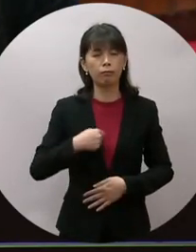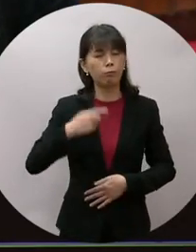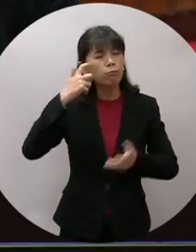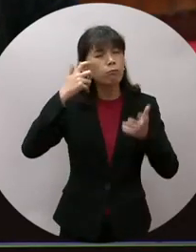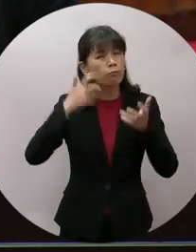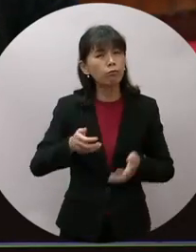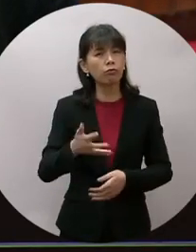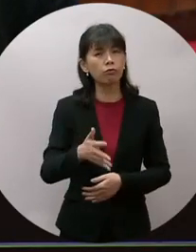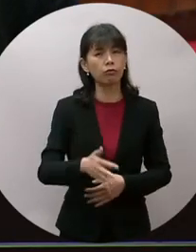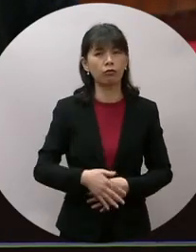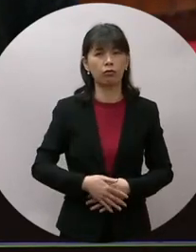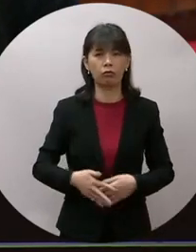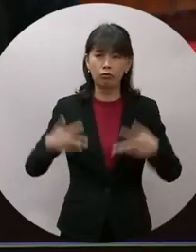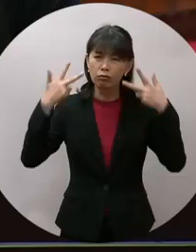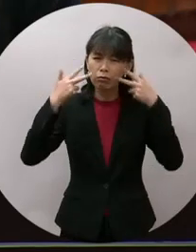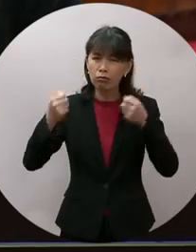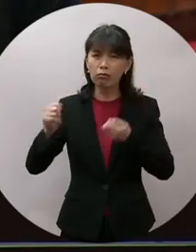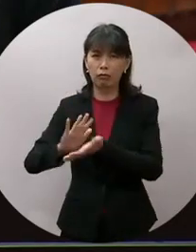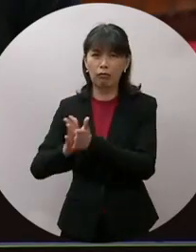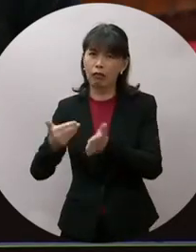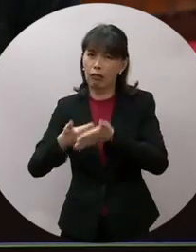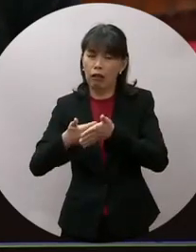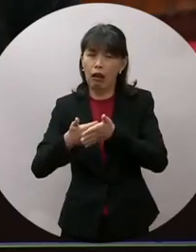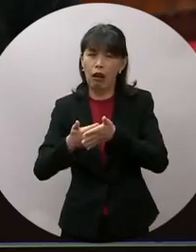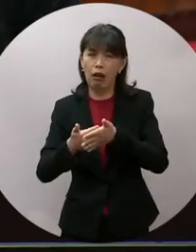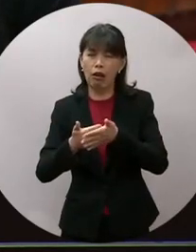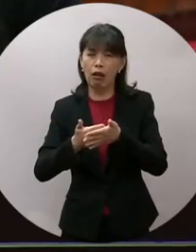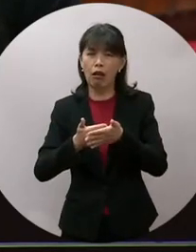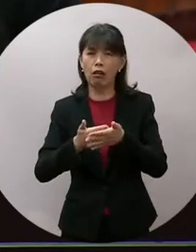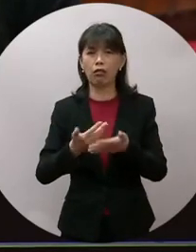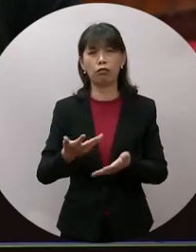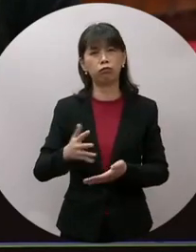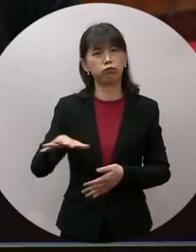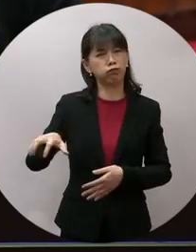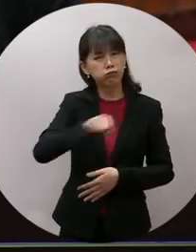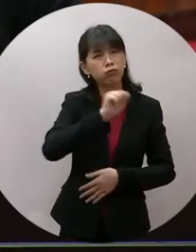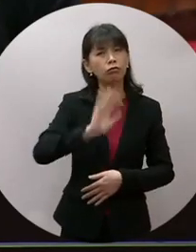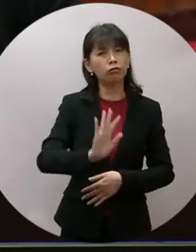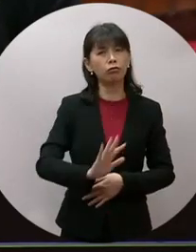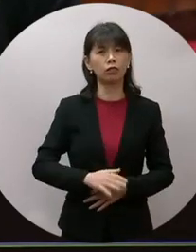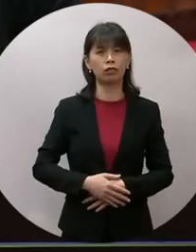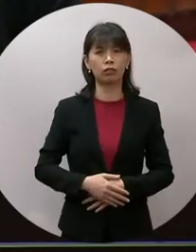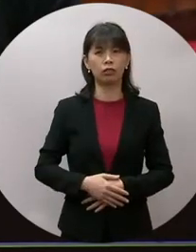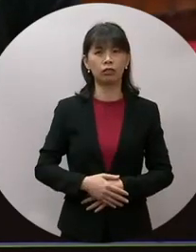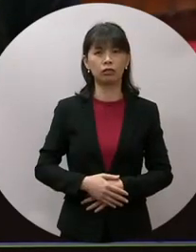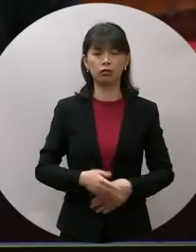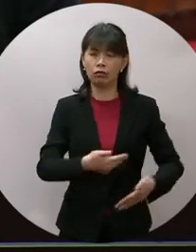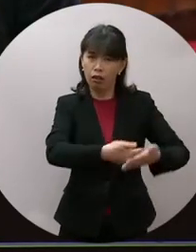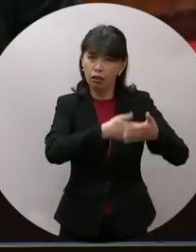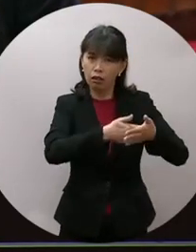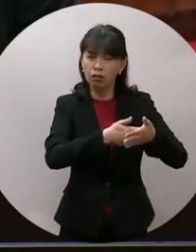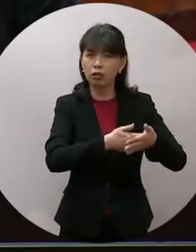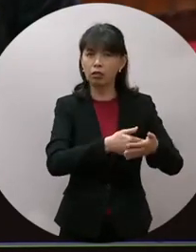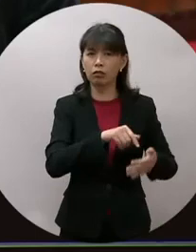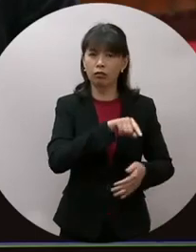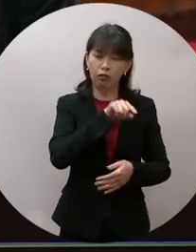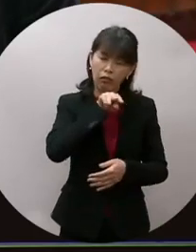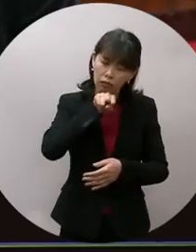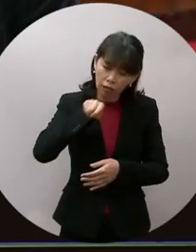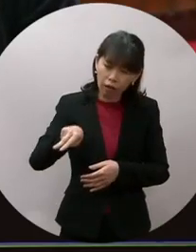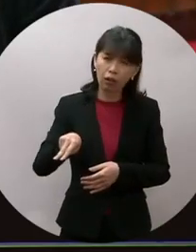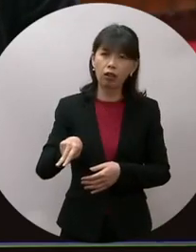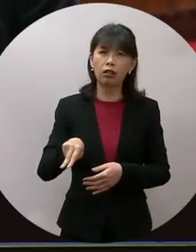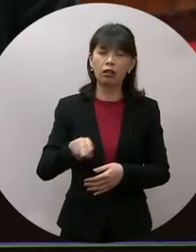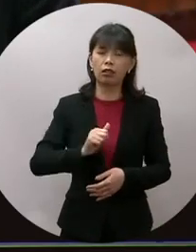我也不喜欢我们的原乡被赤化，因为这些很多他的手段措施是看起来